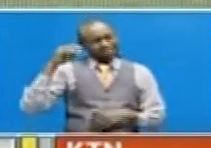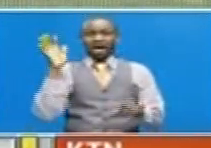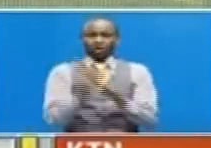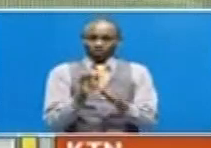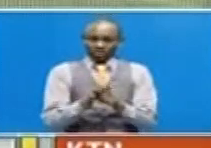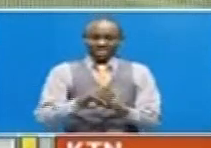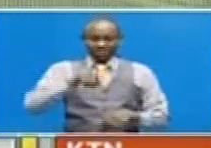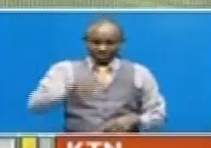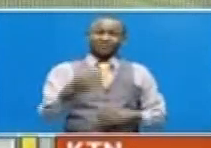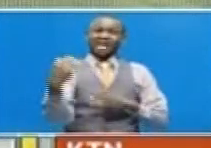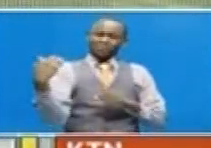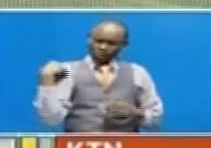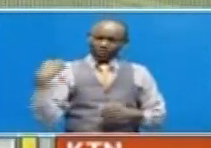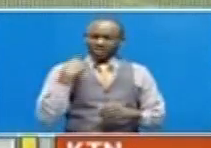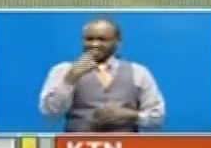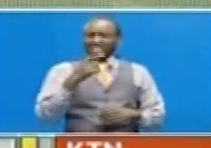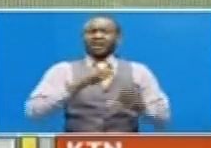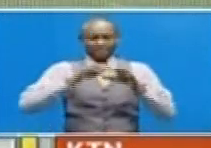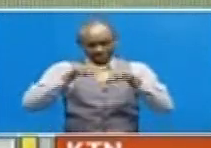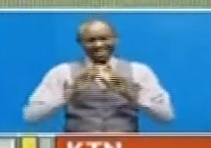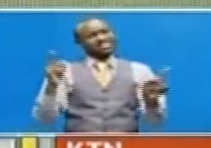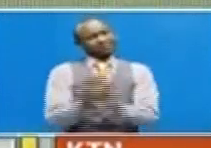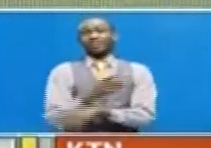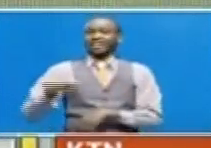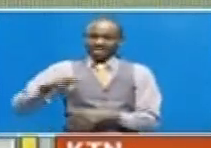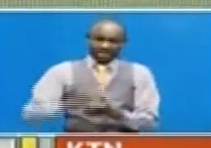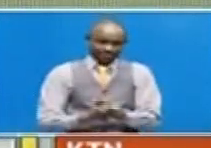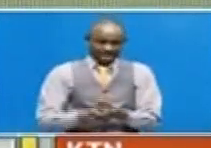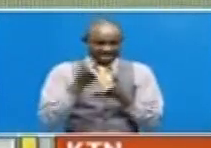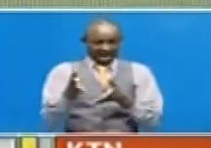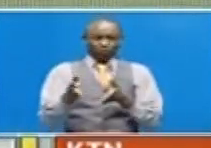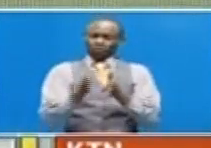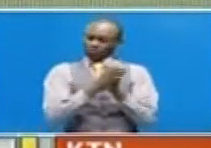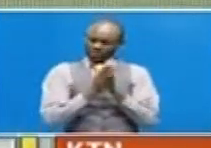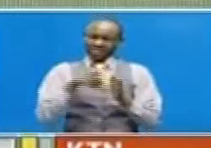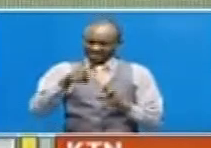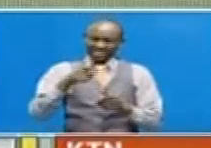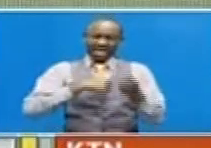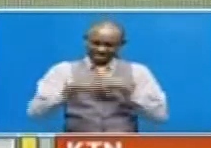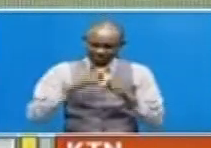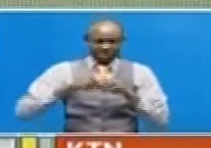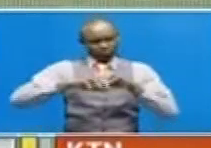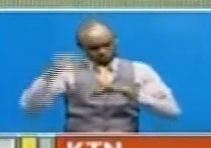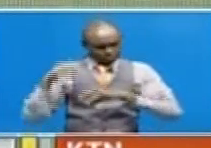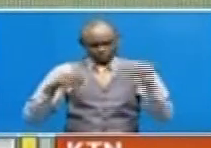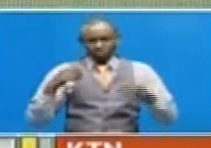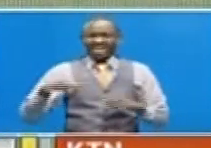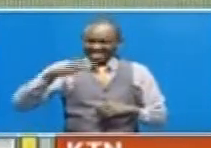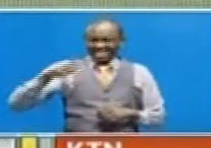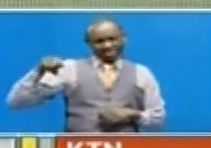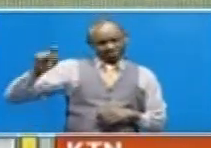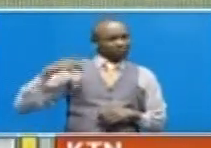akiomba kuzikwa mahala pengine. Na kama anavyoripoti Robert Wanyonyi, shughuli ya kufukua mwili huo imezua hali ya taharuki katika kijiji